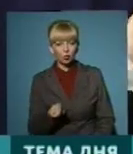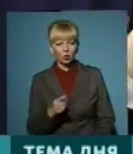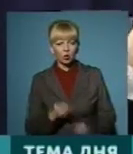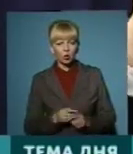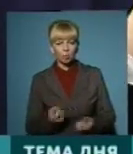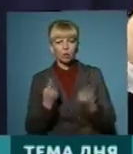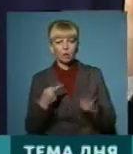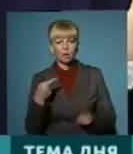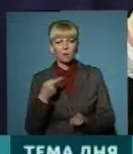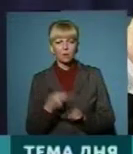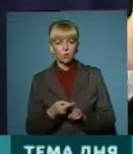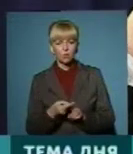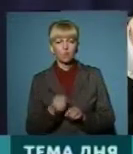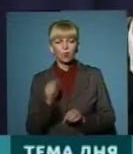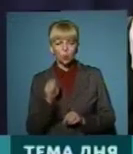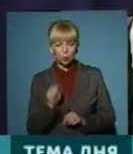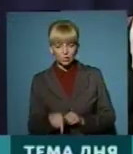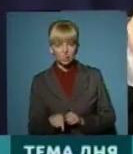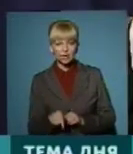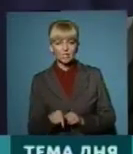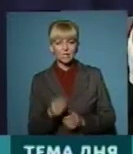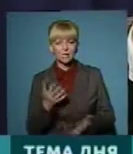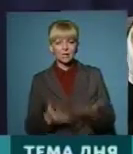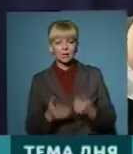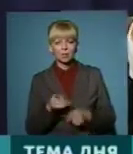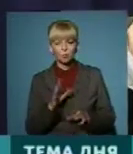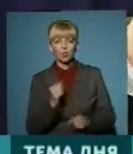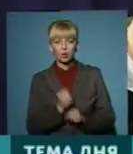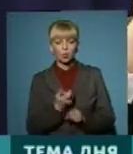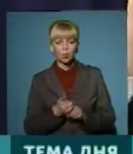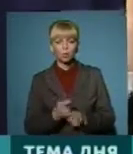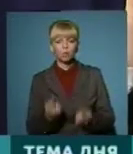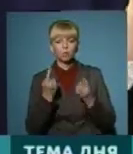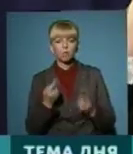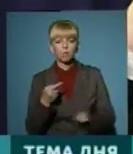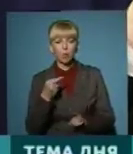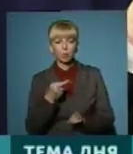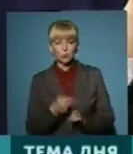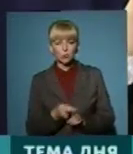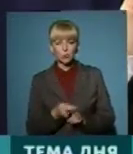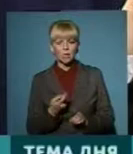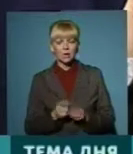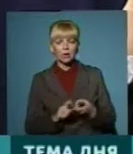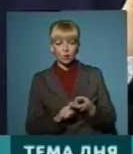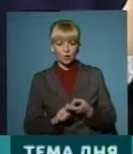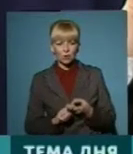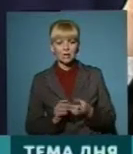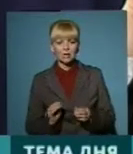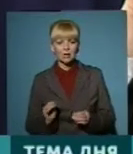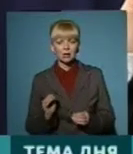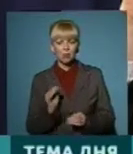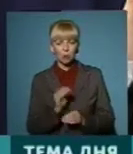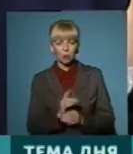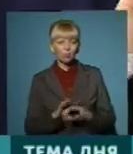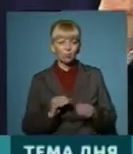огромный плюс. Вот это написали. Это, вот здесь как раз, если оно будет работать, это огромный плюс. Значит, это повязано, конечно, с дополнительными